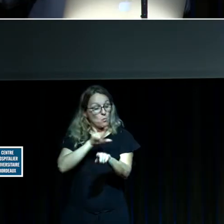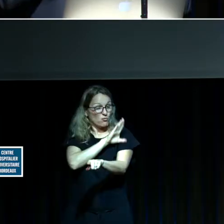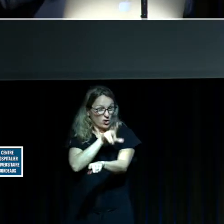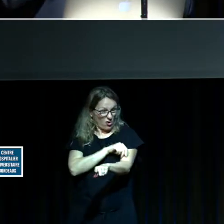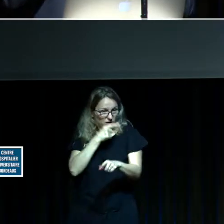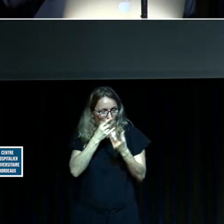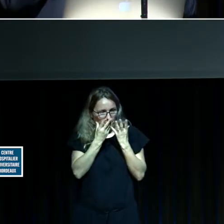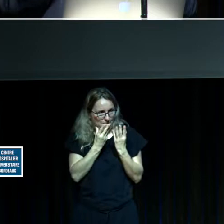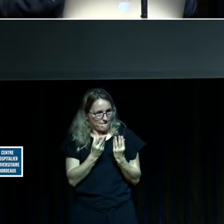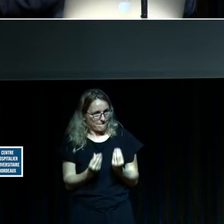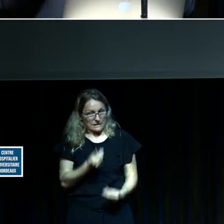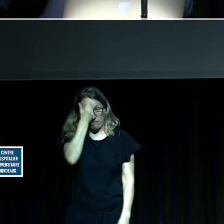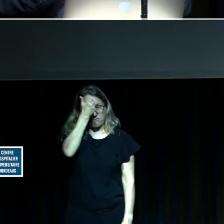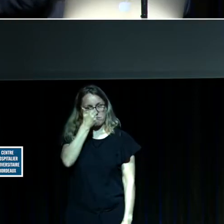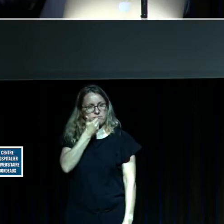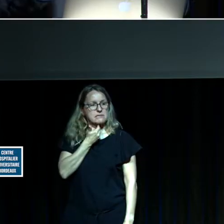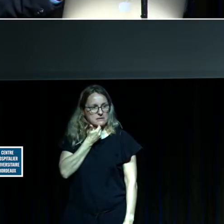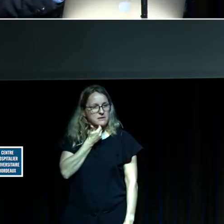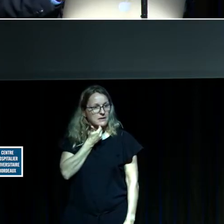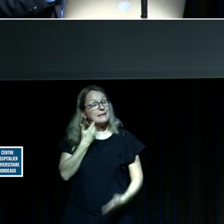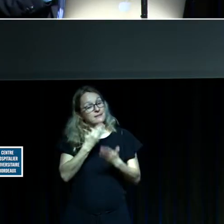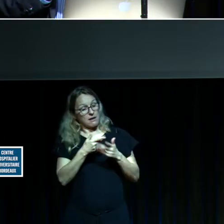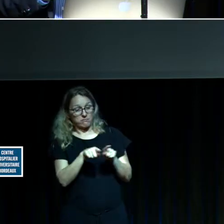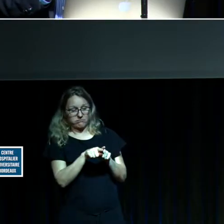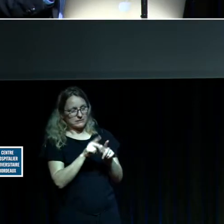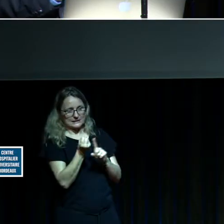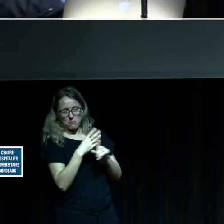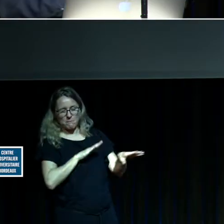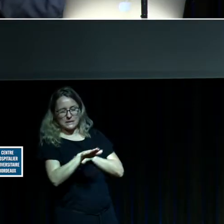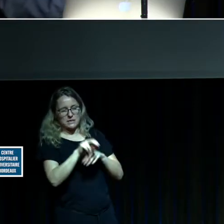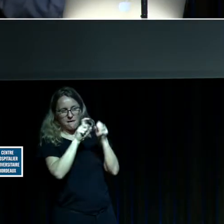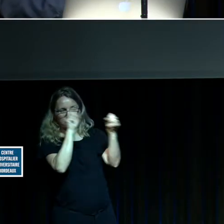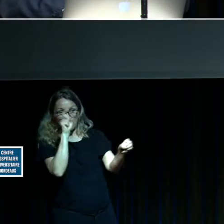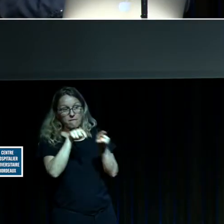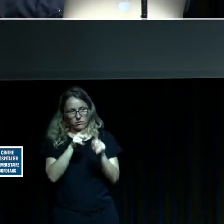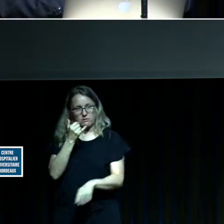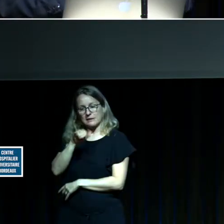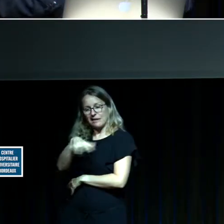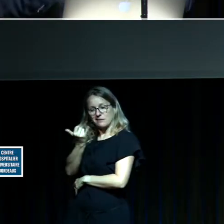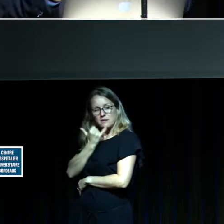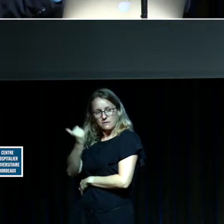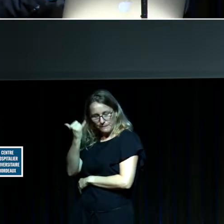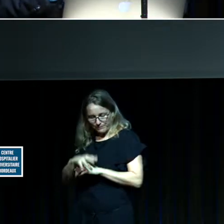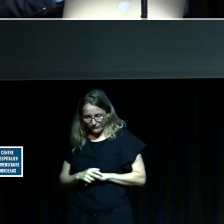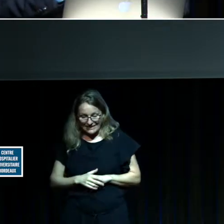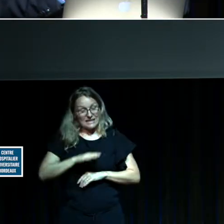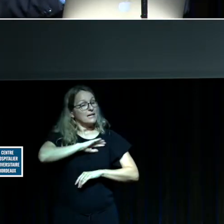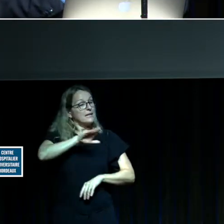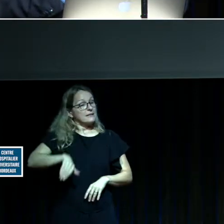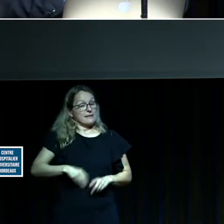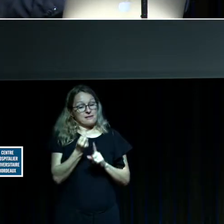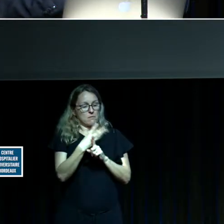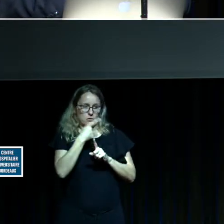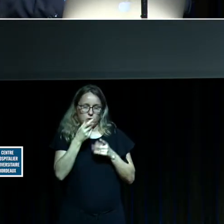donc c'est une paralysie de la joue. Rien que ça peut être un accident vasculaire cérébral, et il faut appeler le 15. Et le dernier symptôme très fréquent, ce